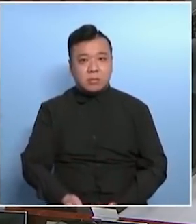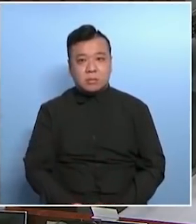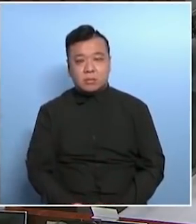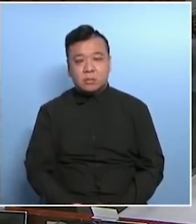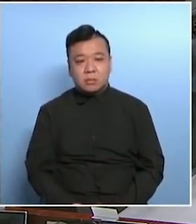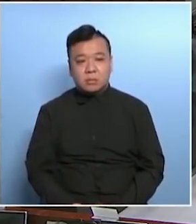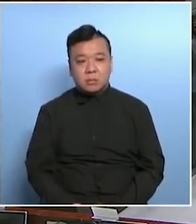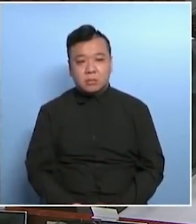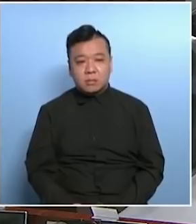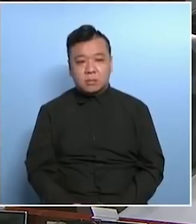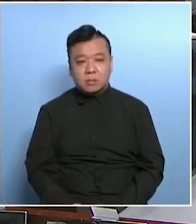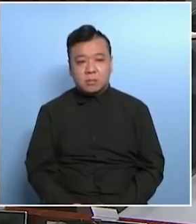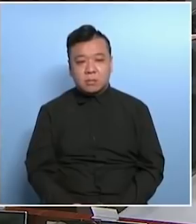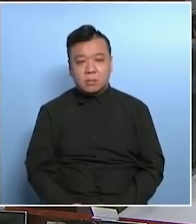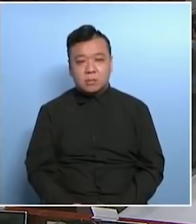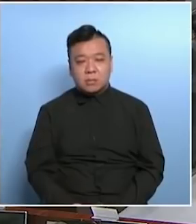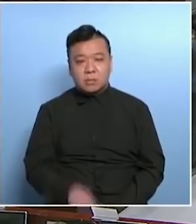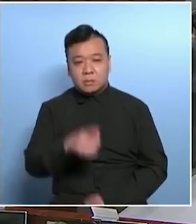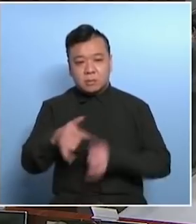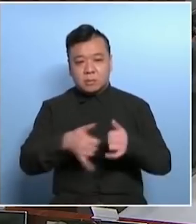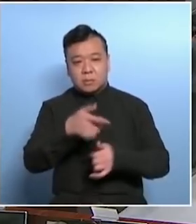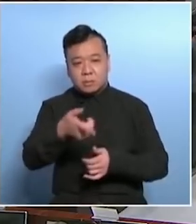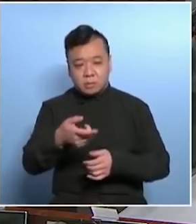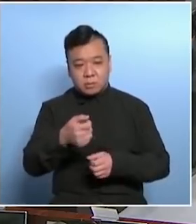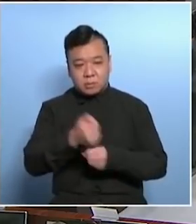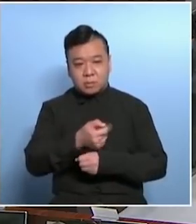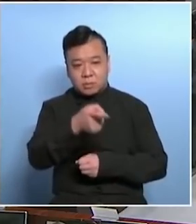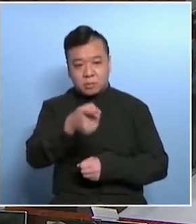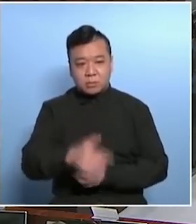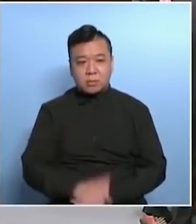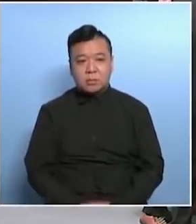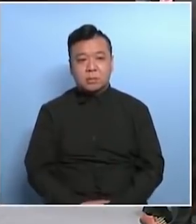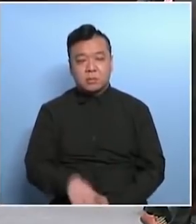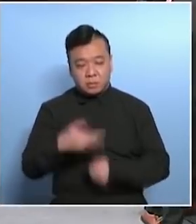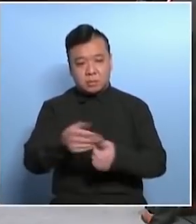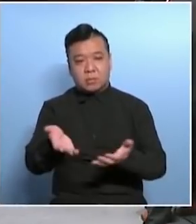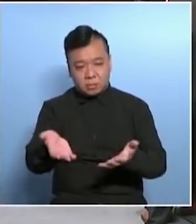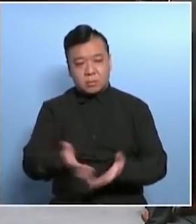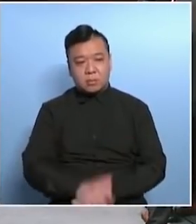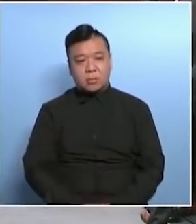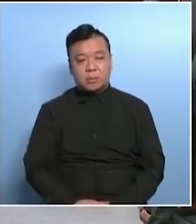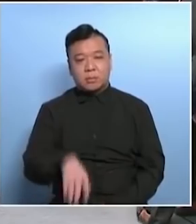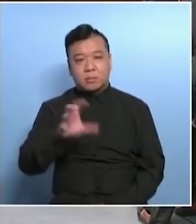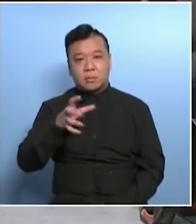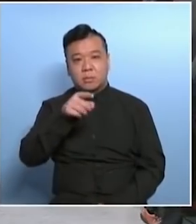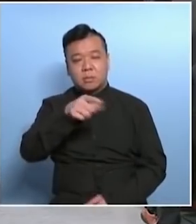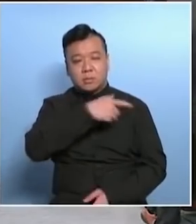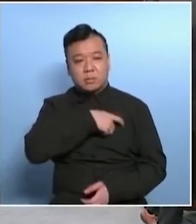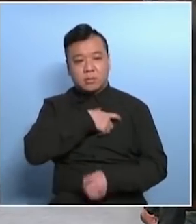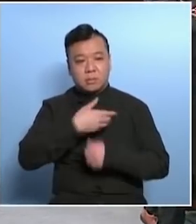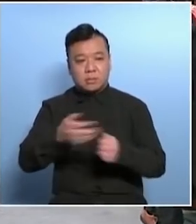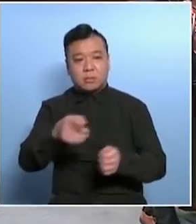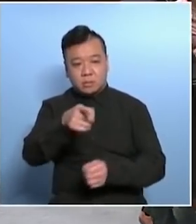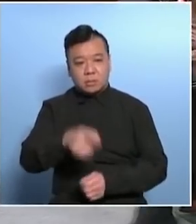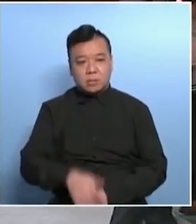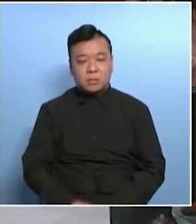你驚人投票俾你嘛？你做戲做足啦，黃議員。唔該你出去，將黃碧雲驅逐出去。 就是你濫